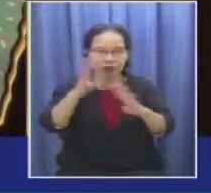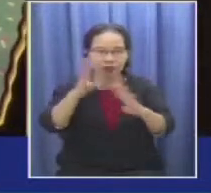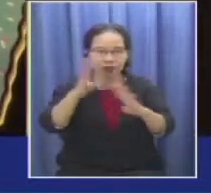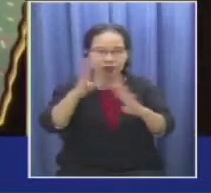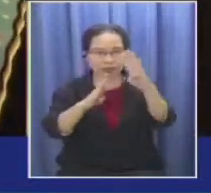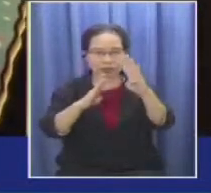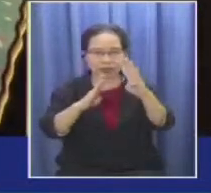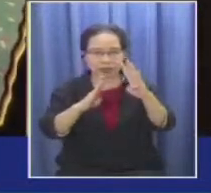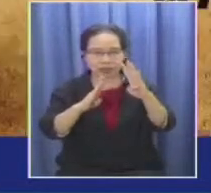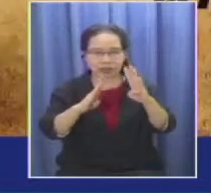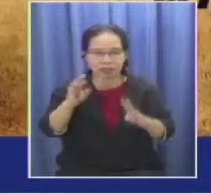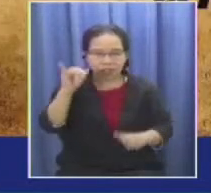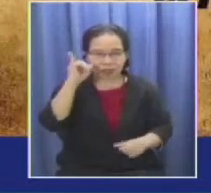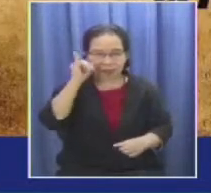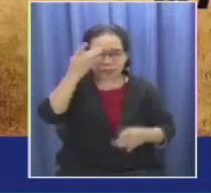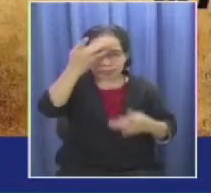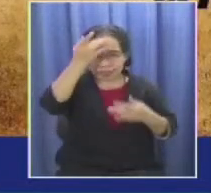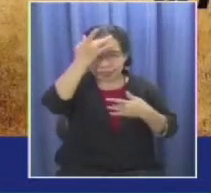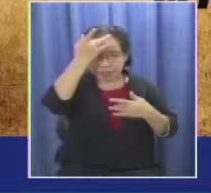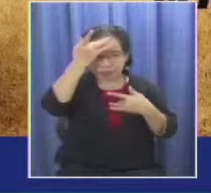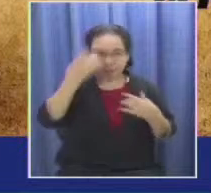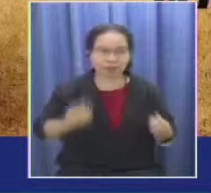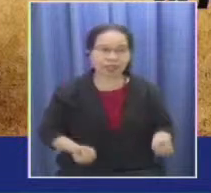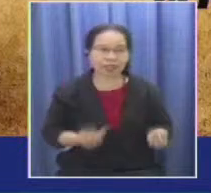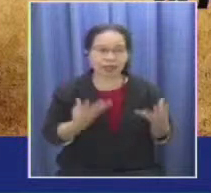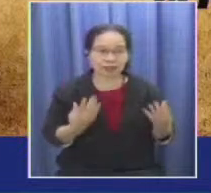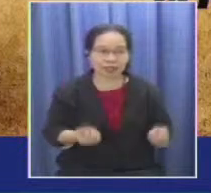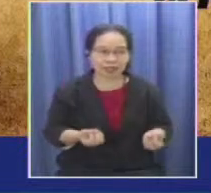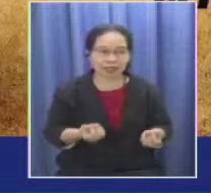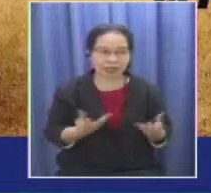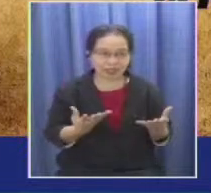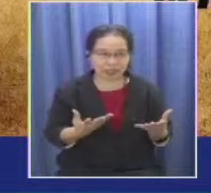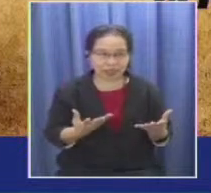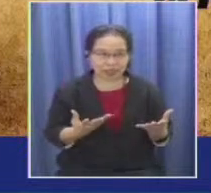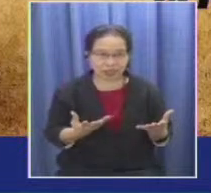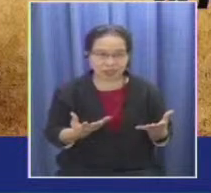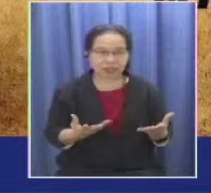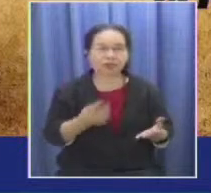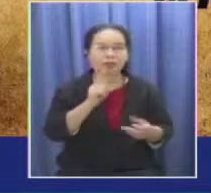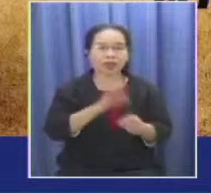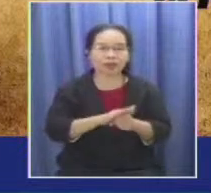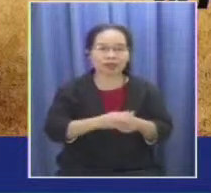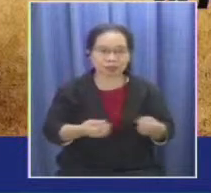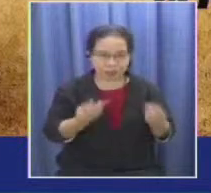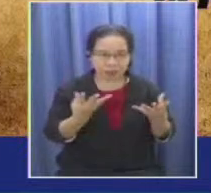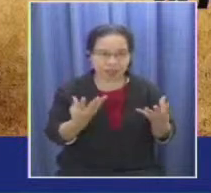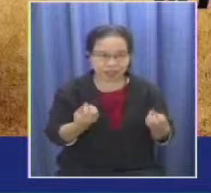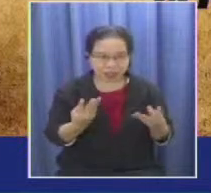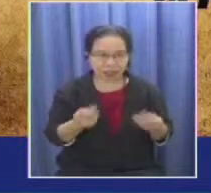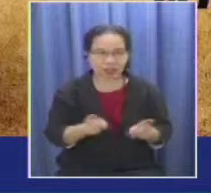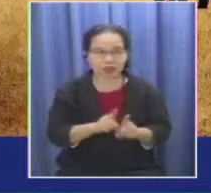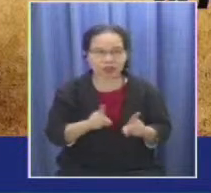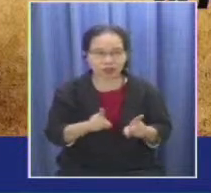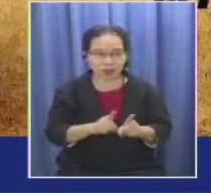ebinom de da wo mudi wo ma woda nko no mo bompaye anaso wo yade a ene wo bompaye